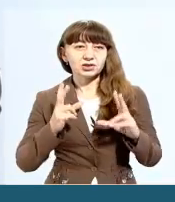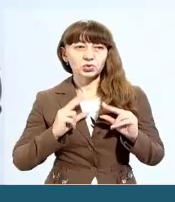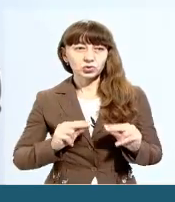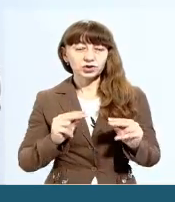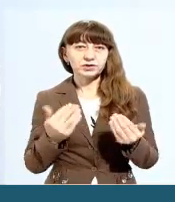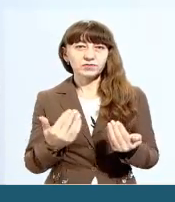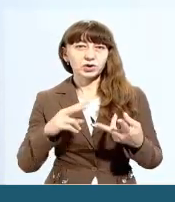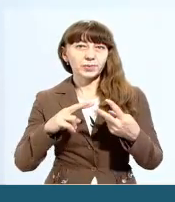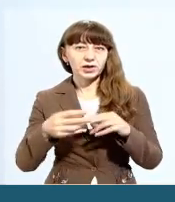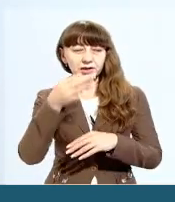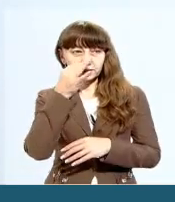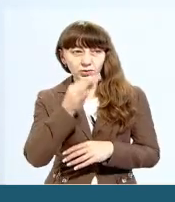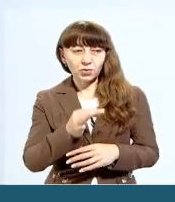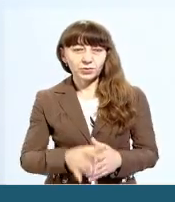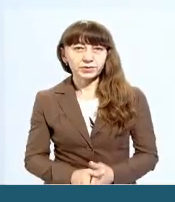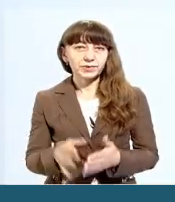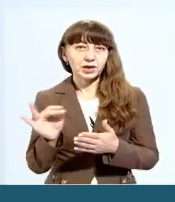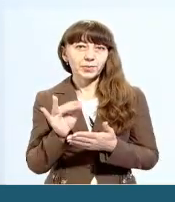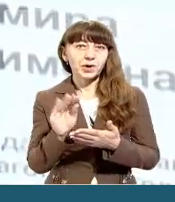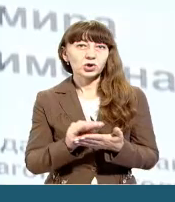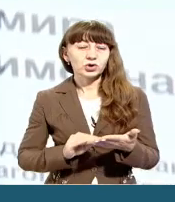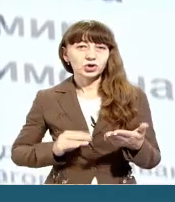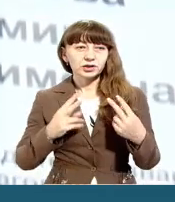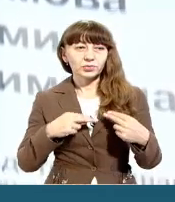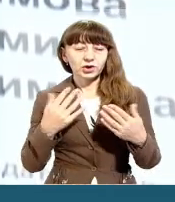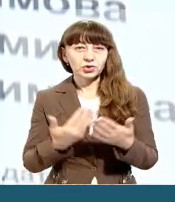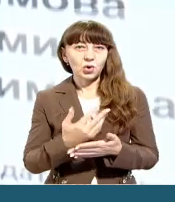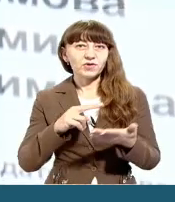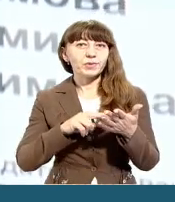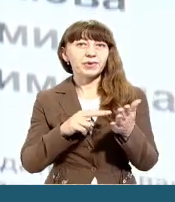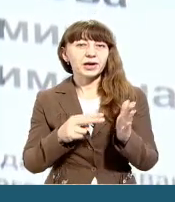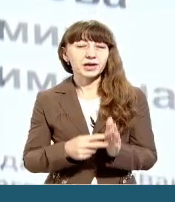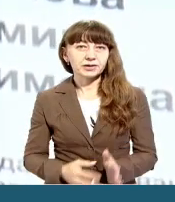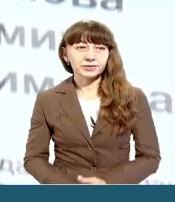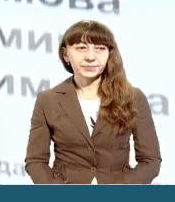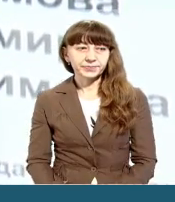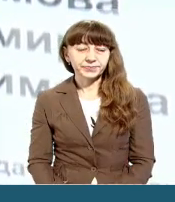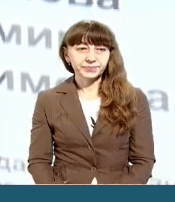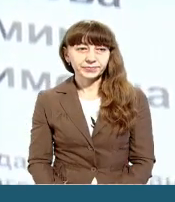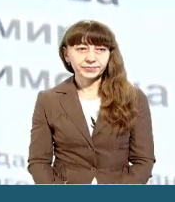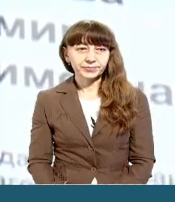бірі Елмираға үздік мұғалім байқауында жеңіске жетуге көмектескен. Бейбіт Нұрмұханов, Әлібек Сұлтанов, Қостанай телеарнасы.